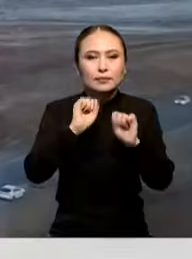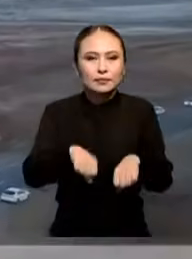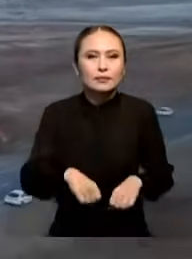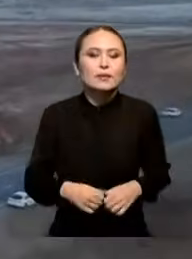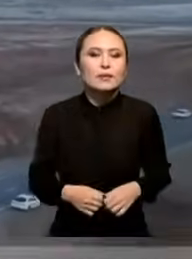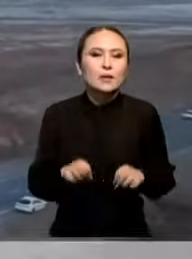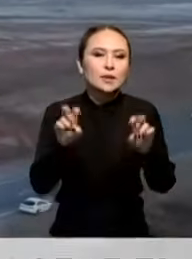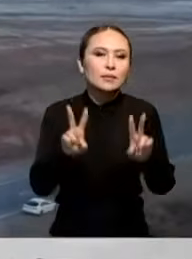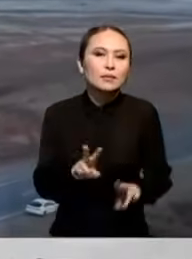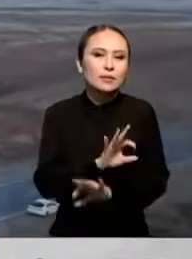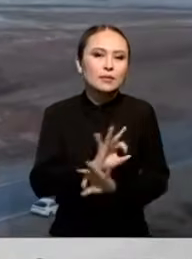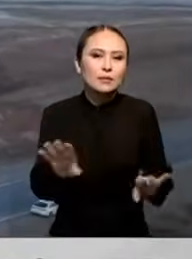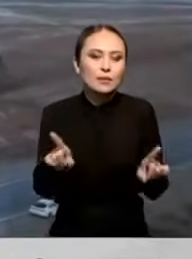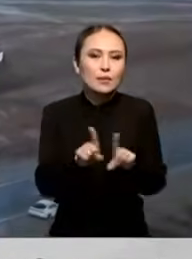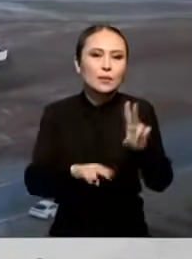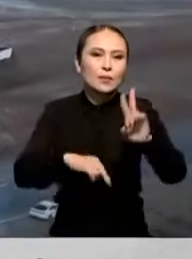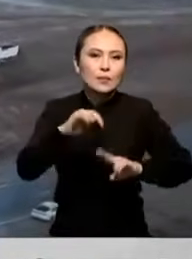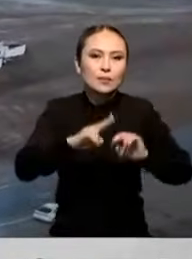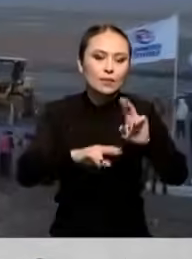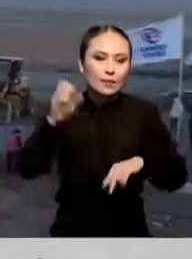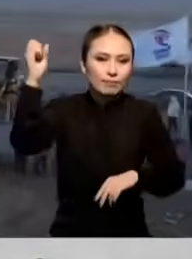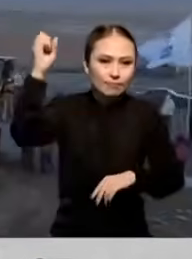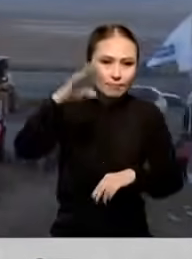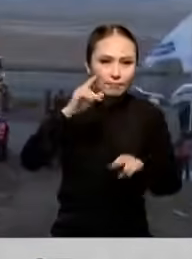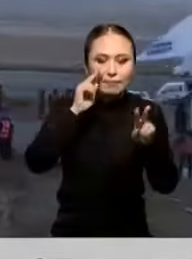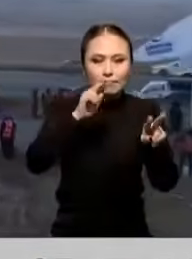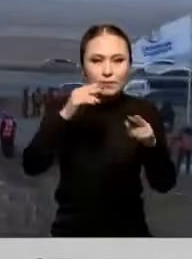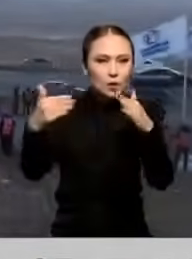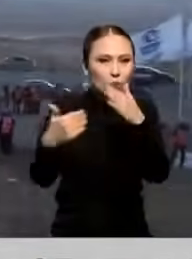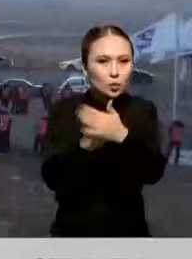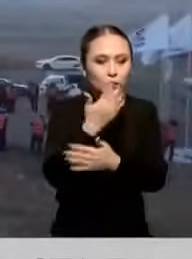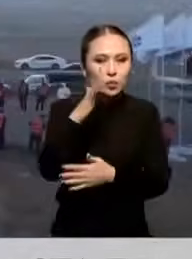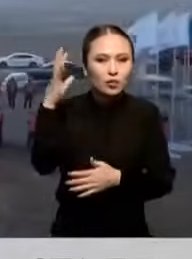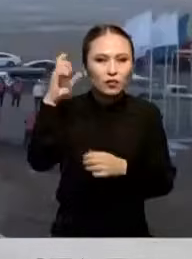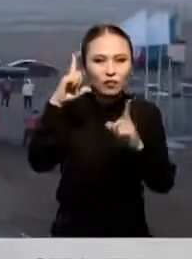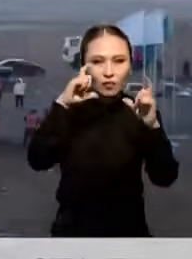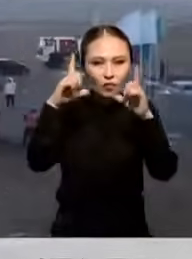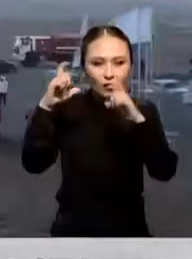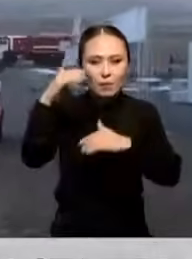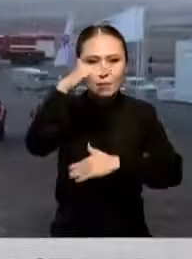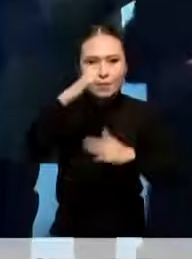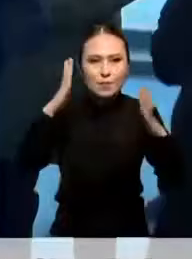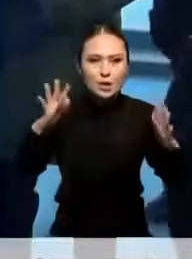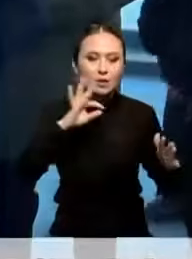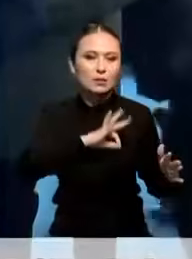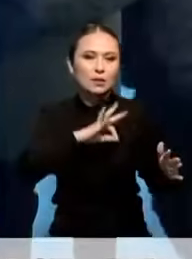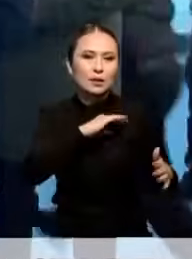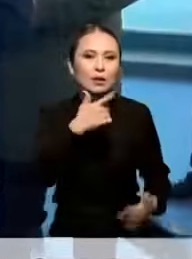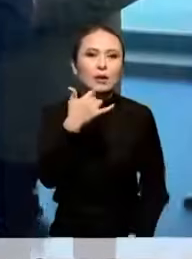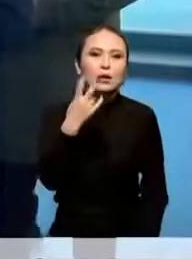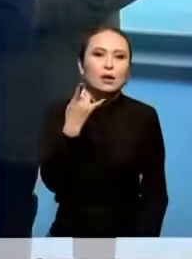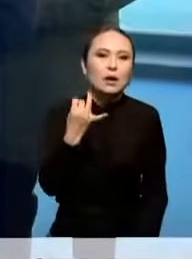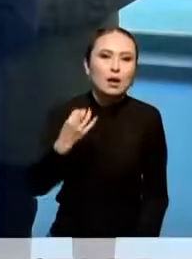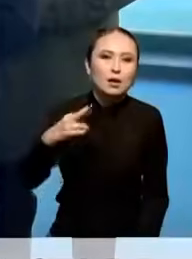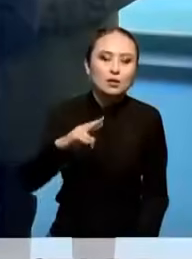боламыз. Мамандардың айтуынша, мұнда құрылыс кезінде күнді бақылау механизмі бар жаңа буынның фотоэлектрлік панельдері қолданылады. Генерацияның